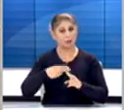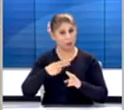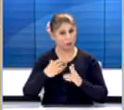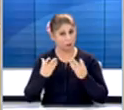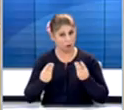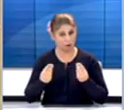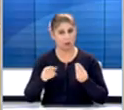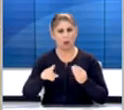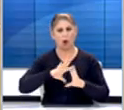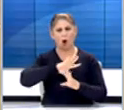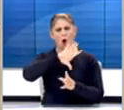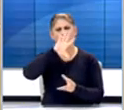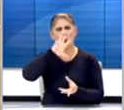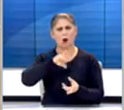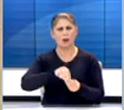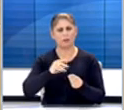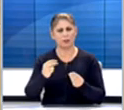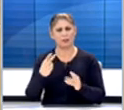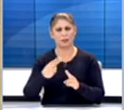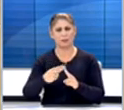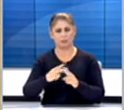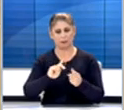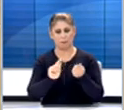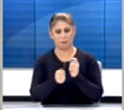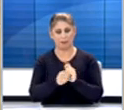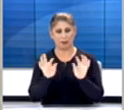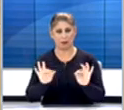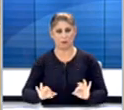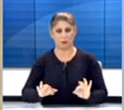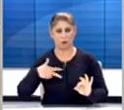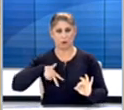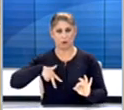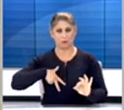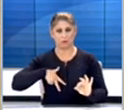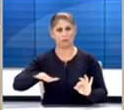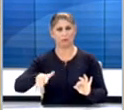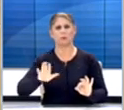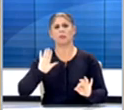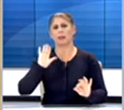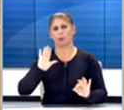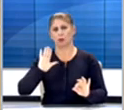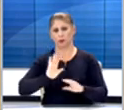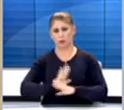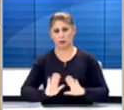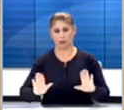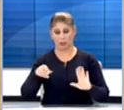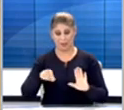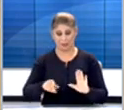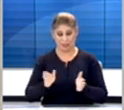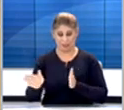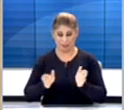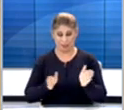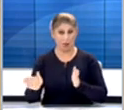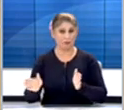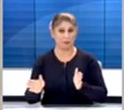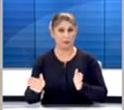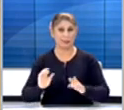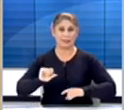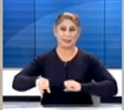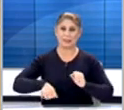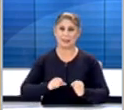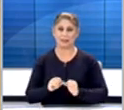αυτά συνιστούν σημαντικές μεταρρυθμίσεις του κράτους, προφανώς δεν έχουν ολοκληρωθεί, αλλά σε αυτή την κατεύθυνση κινείται